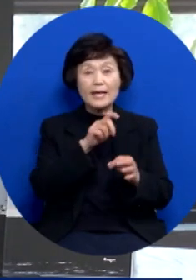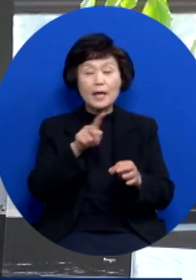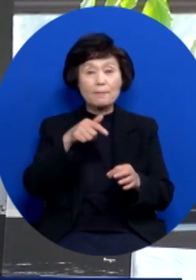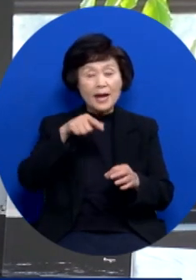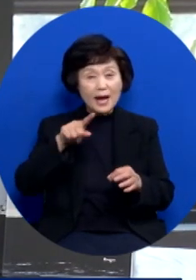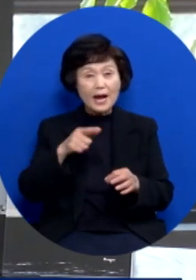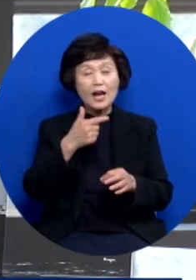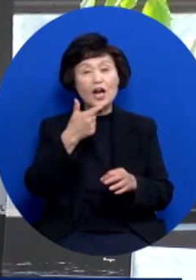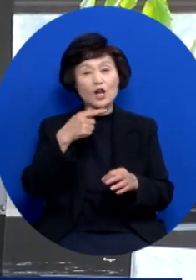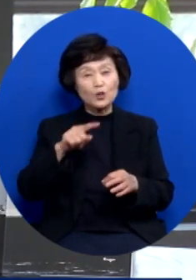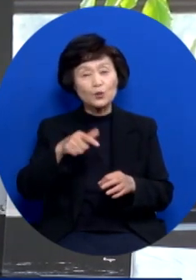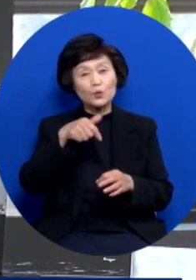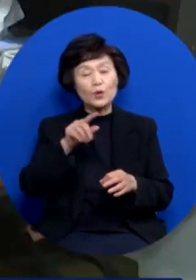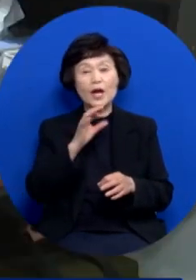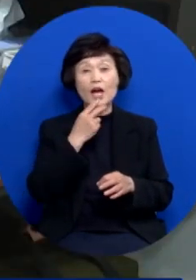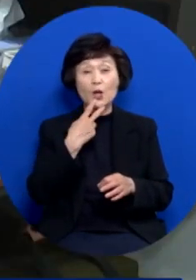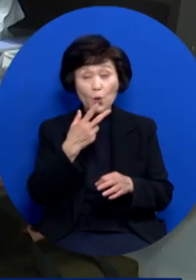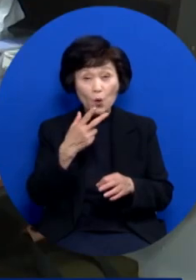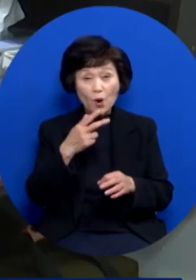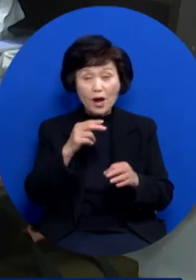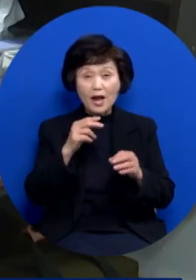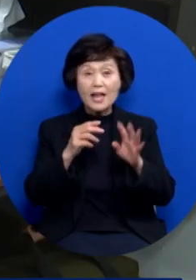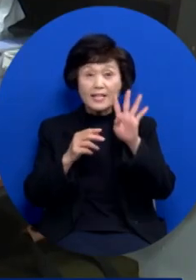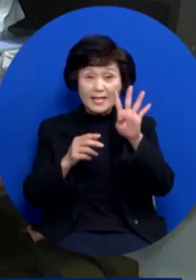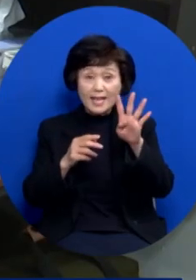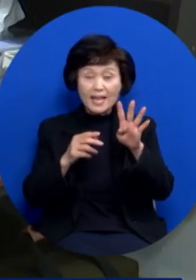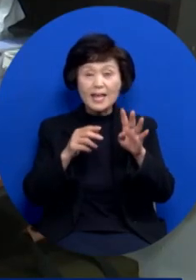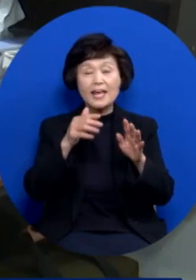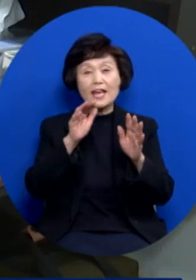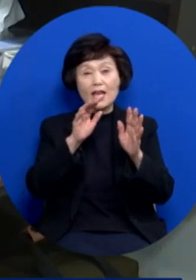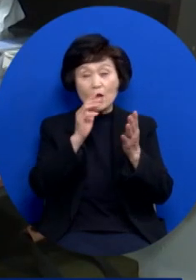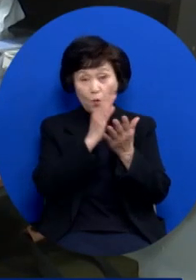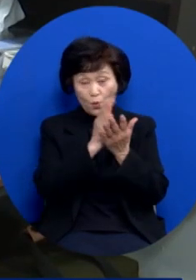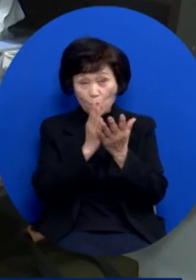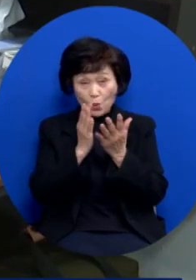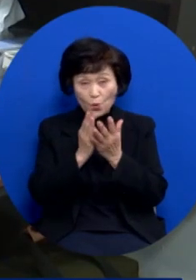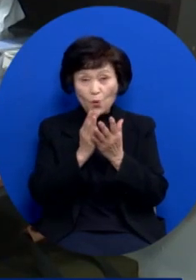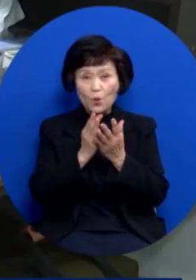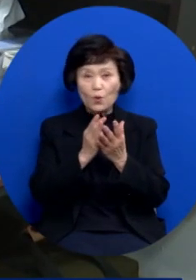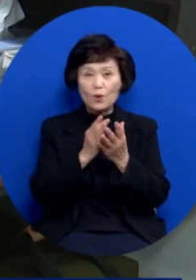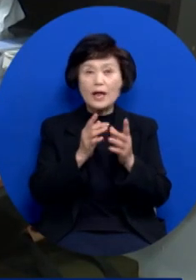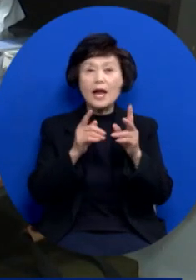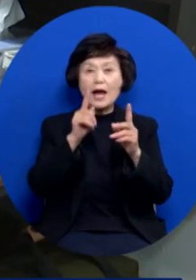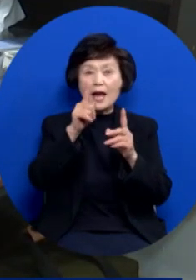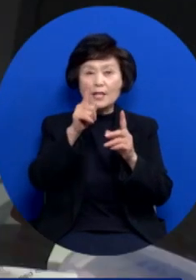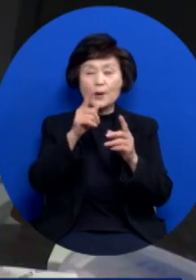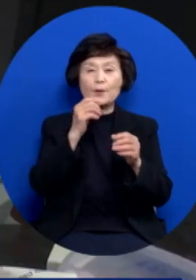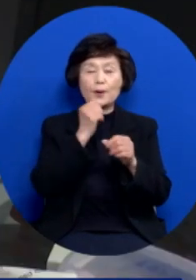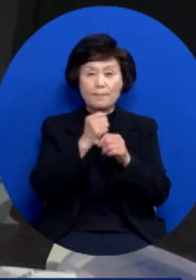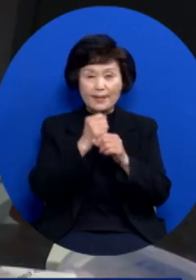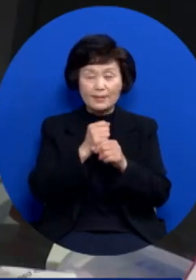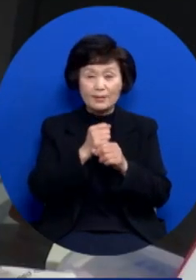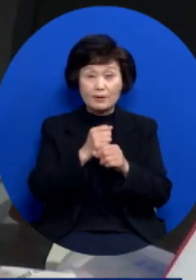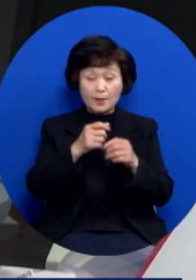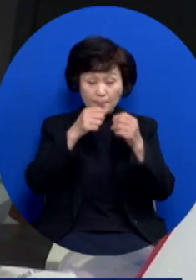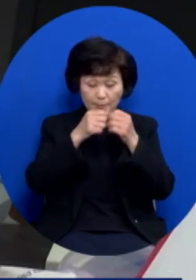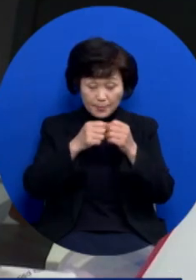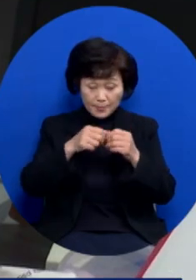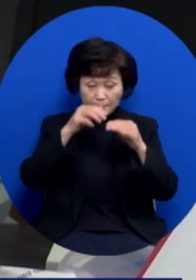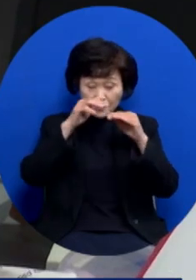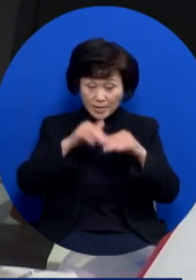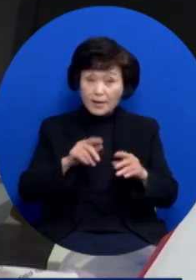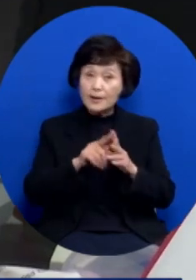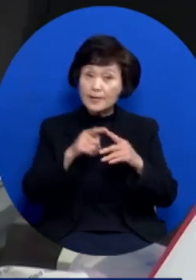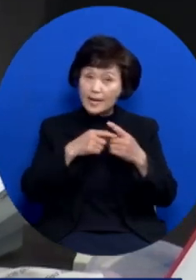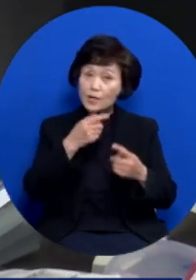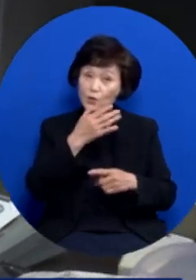요한복음을 한 권으로 꿰뚫어서 사복음서를 연대기로 가장 쉽게 읽어 내려갈 수 있게 함으로써